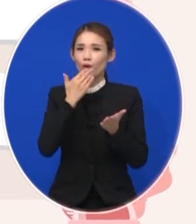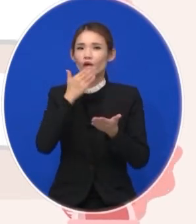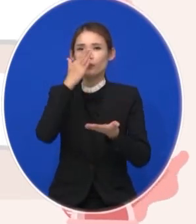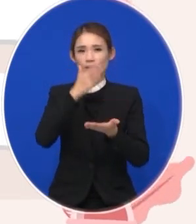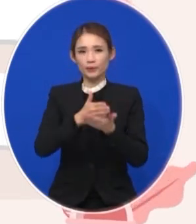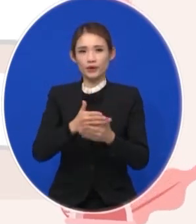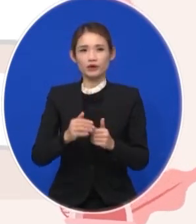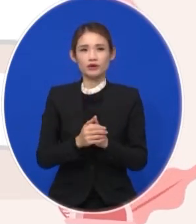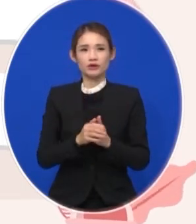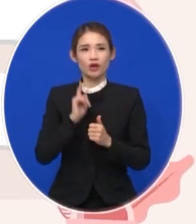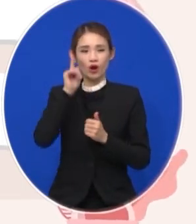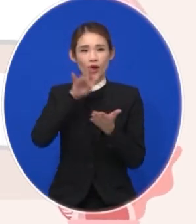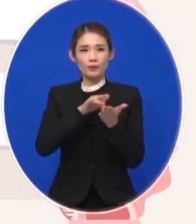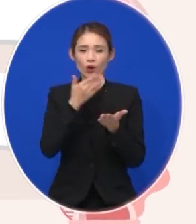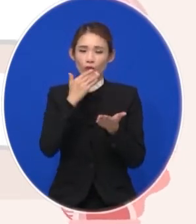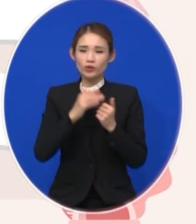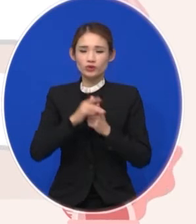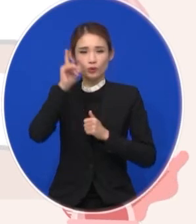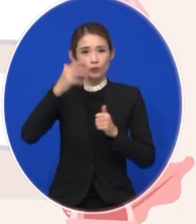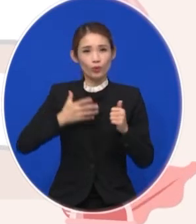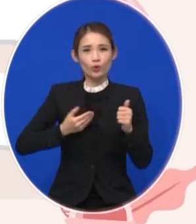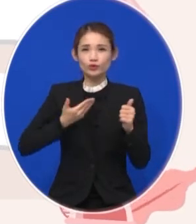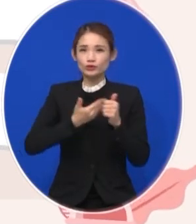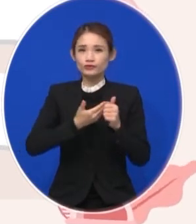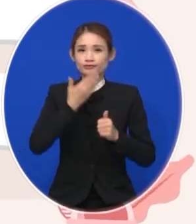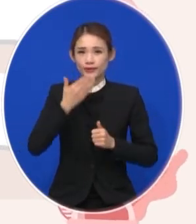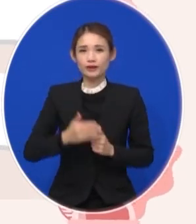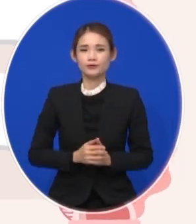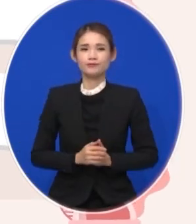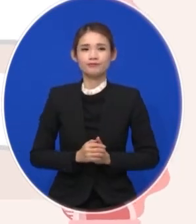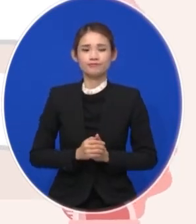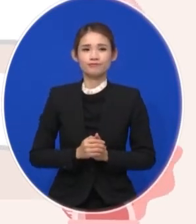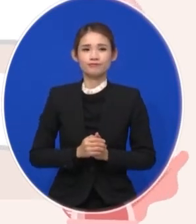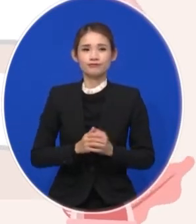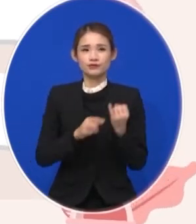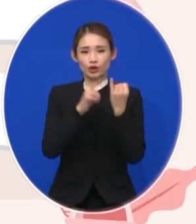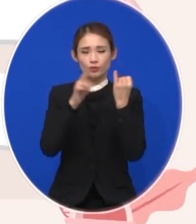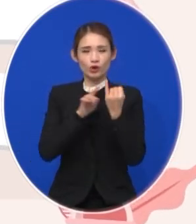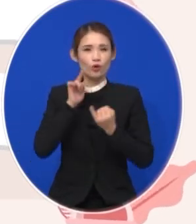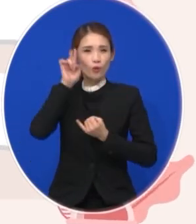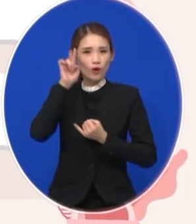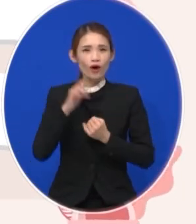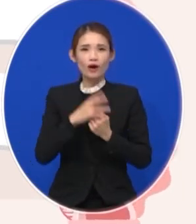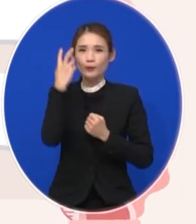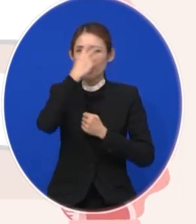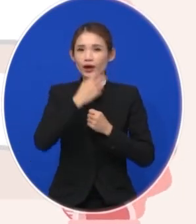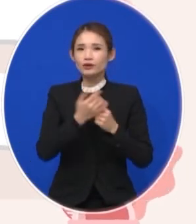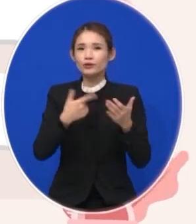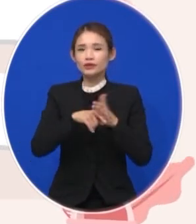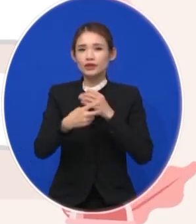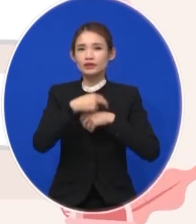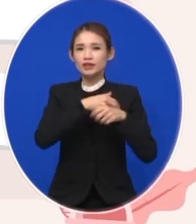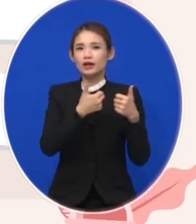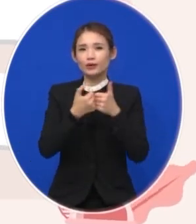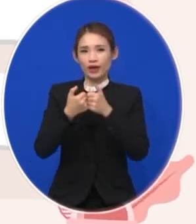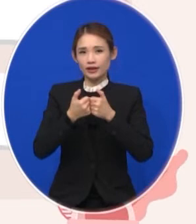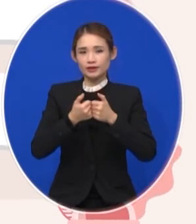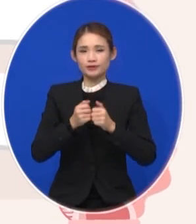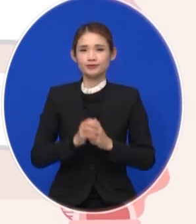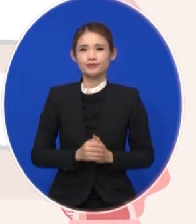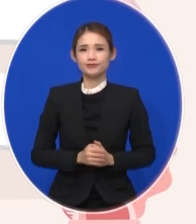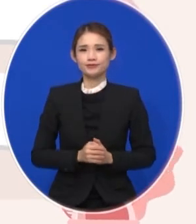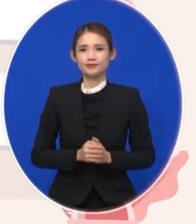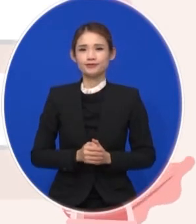됩니다. 혈압약을 복용하면서 모유 수유는 가능합니다. 산모의 고혈압 관리를 위해